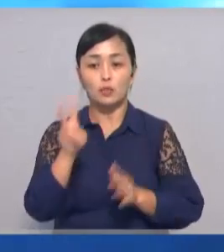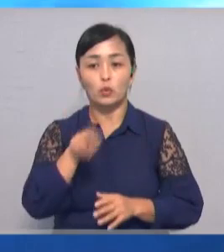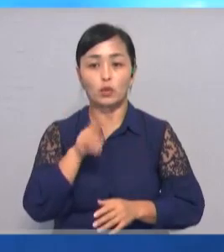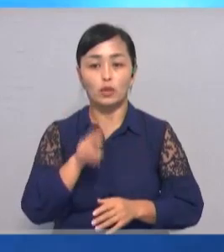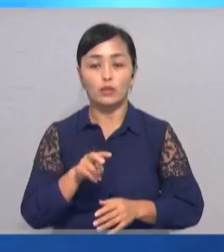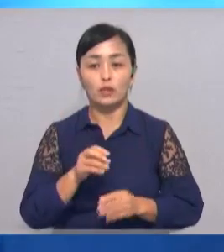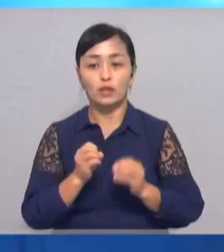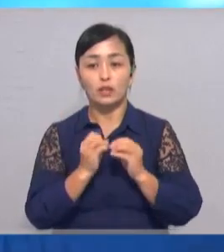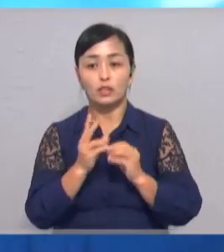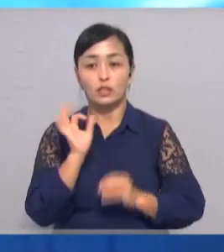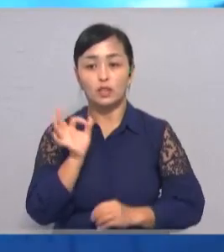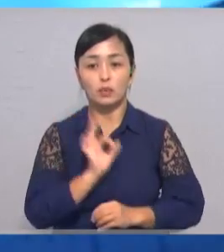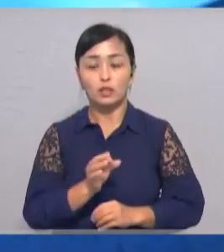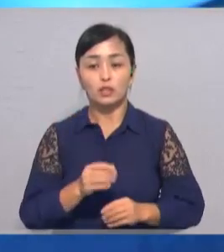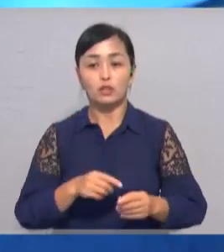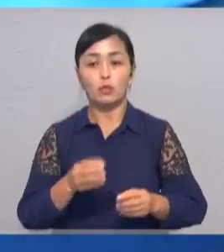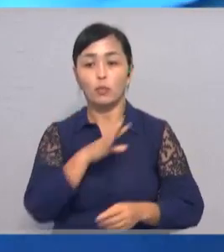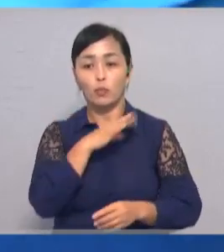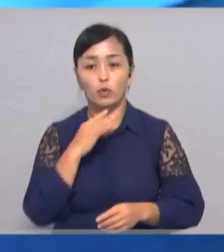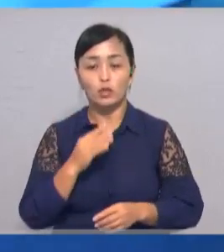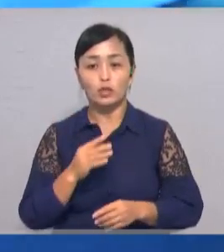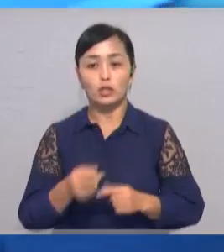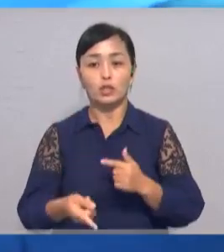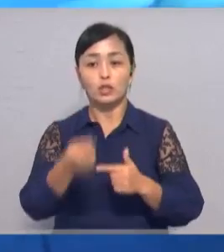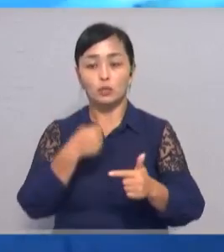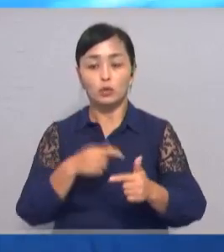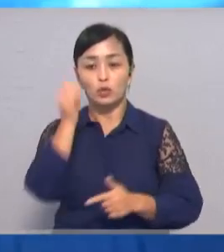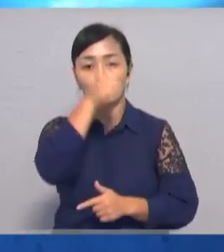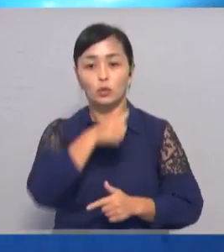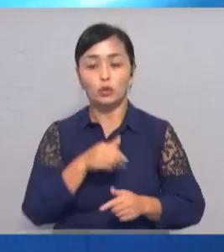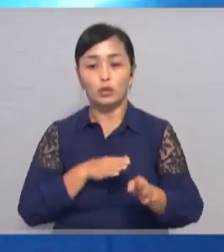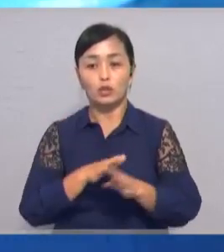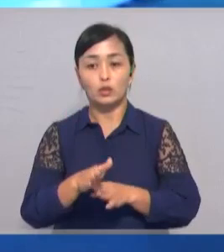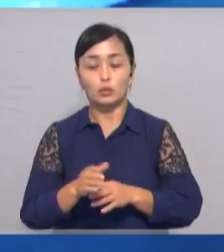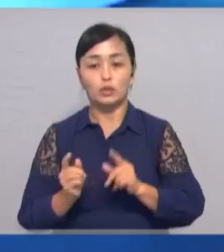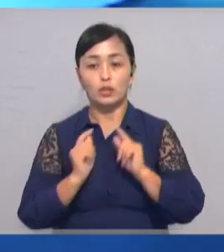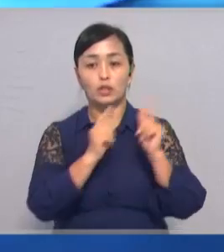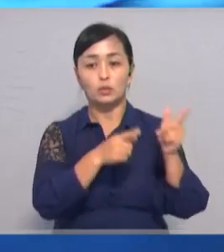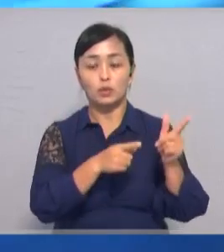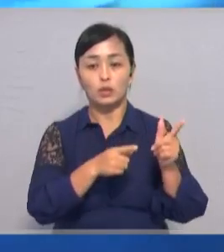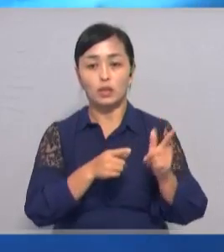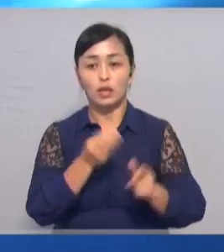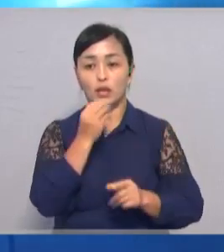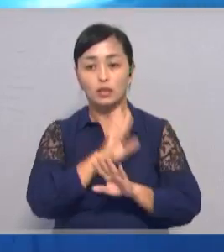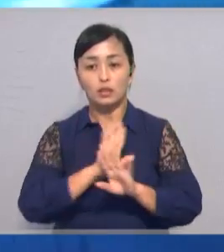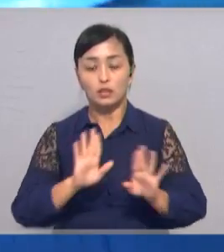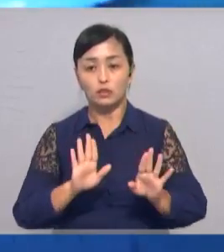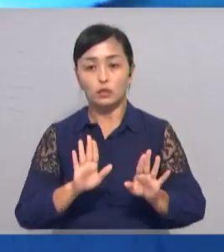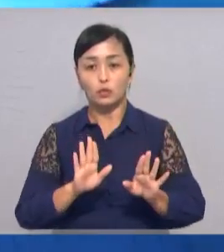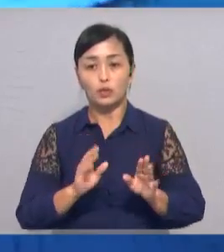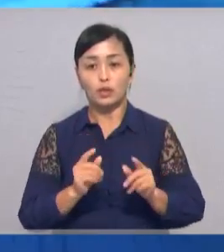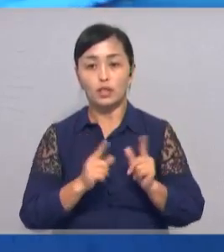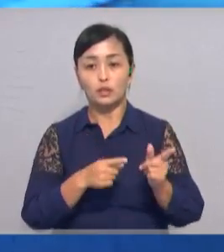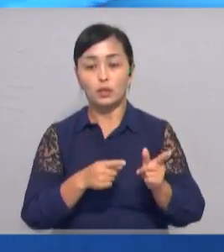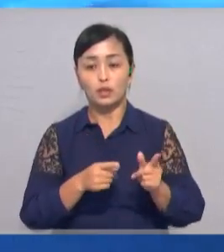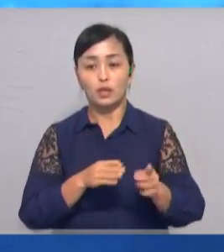на 14% больше, чем за аналогичный период прошлого года. Из общего экспорта объем несырьевого экспорта за